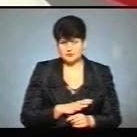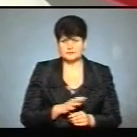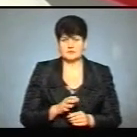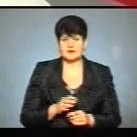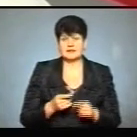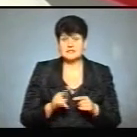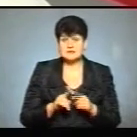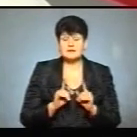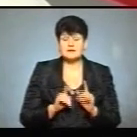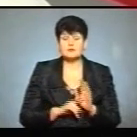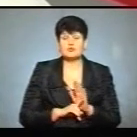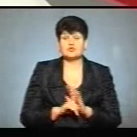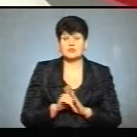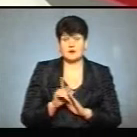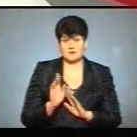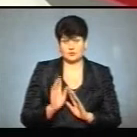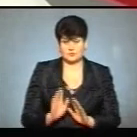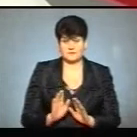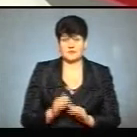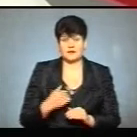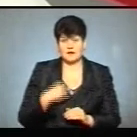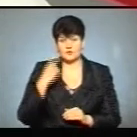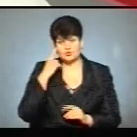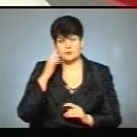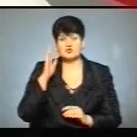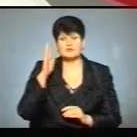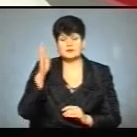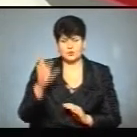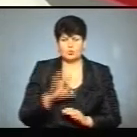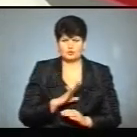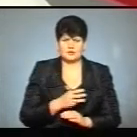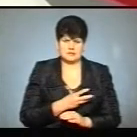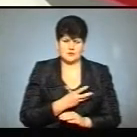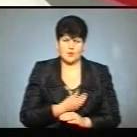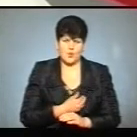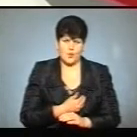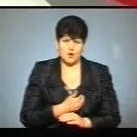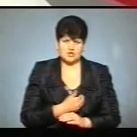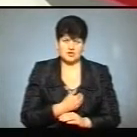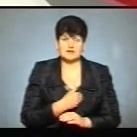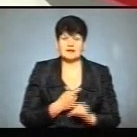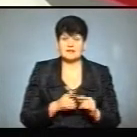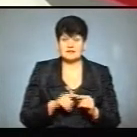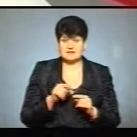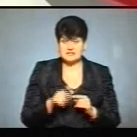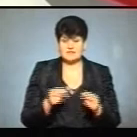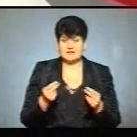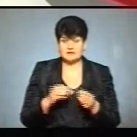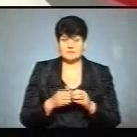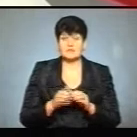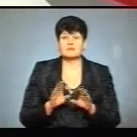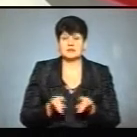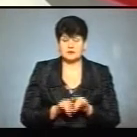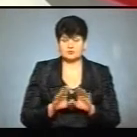Але це тільки початок, це тільки старт, і я думаю, що в дальнішому буде і заохочення, і я думаю, ці колізії фінансові будуть також